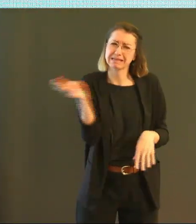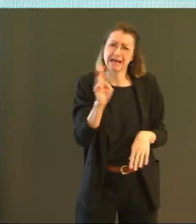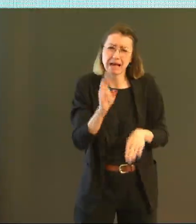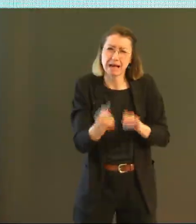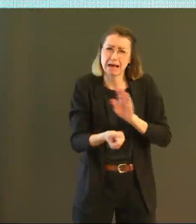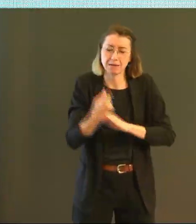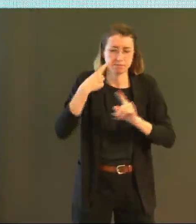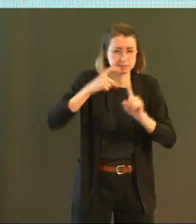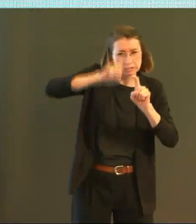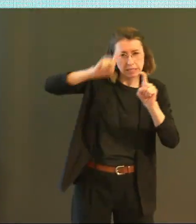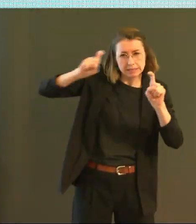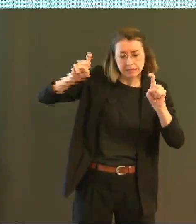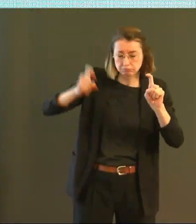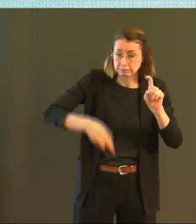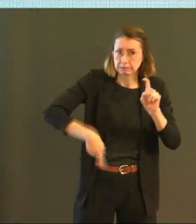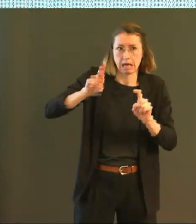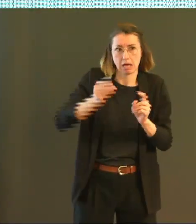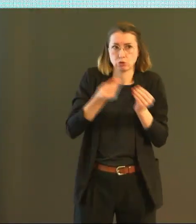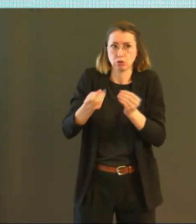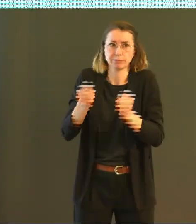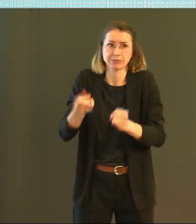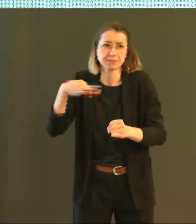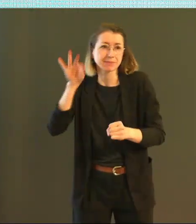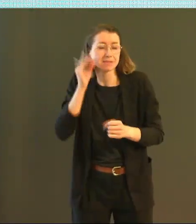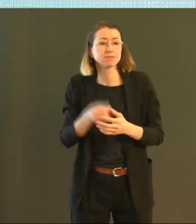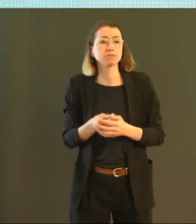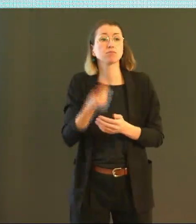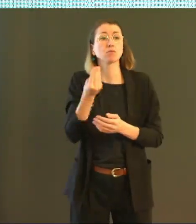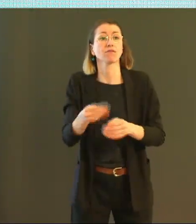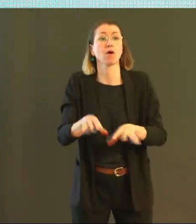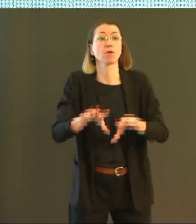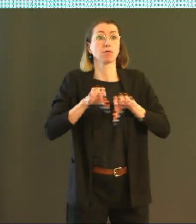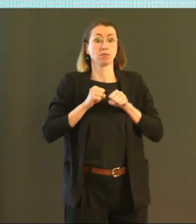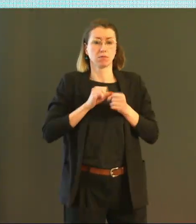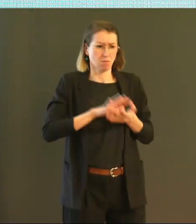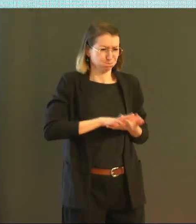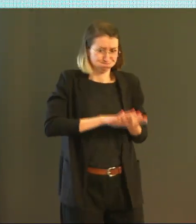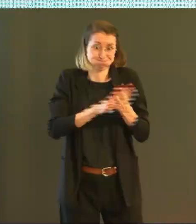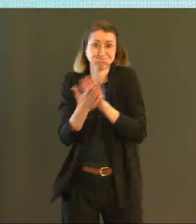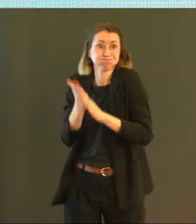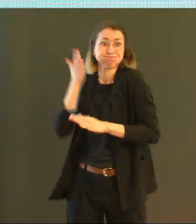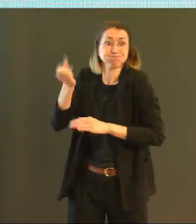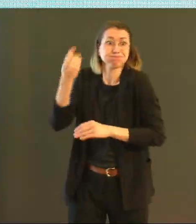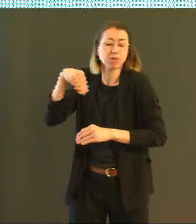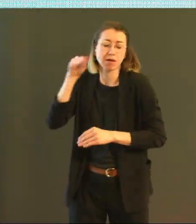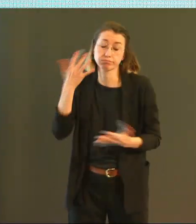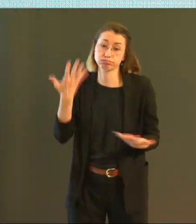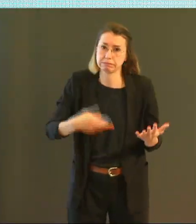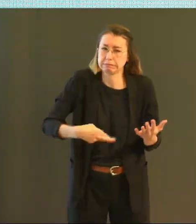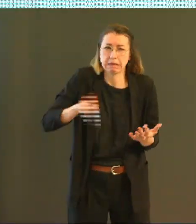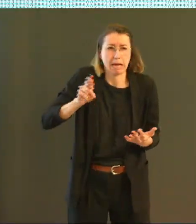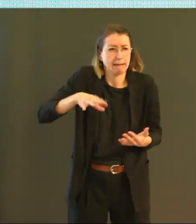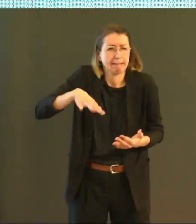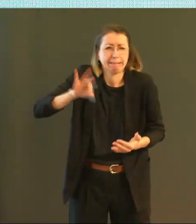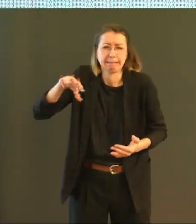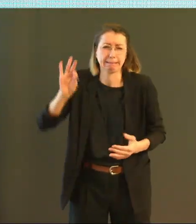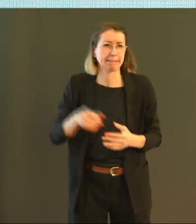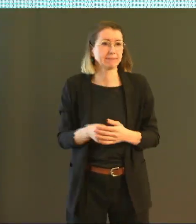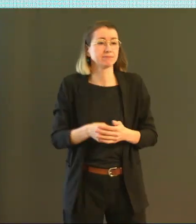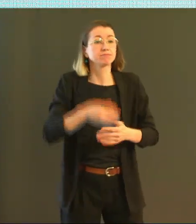rarement de manière péjorative dans ce contexte ils sont totalement confiant dans le fait que le retour à